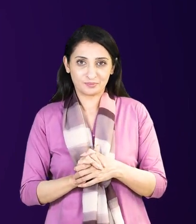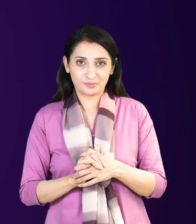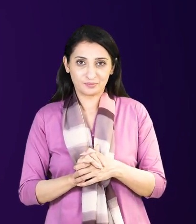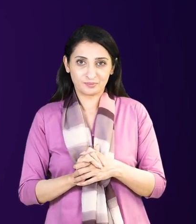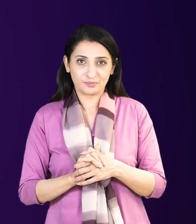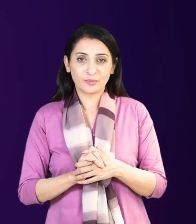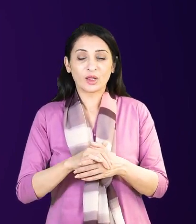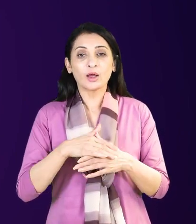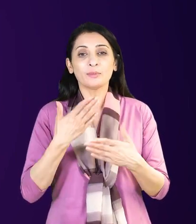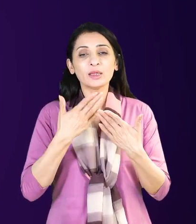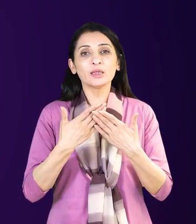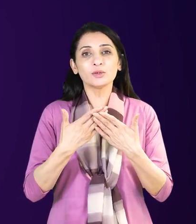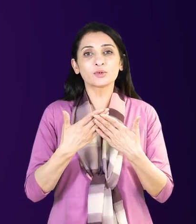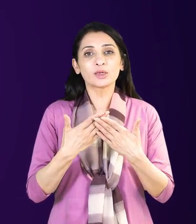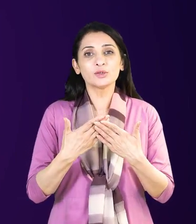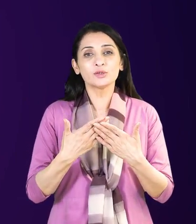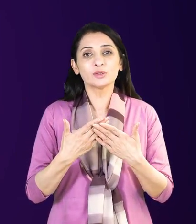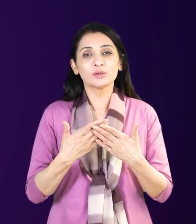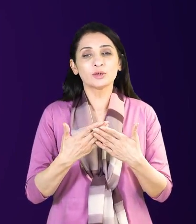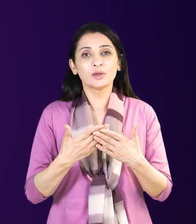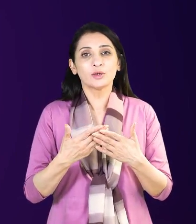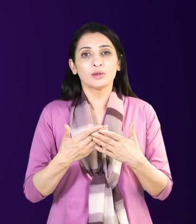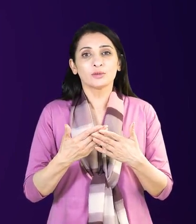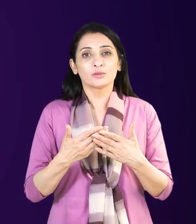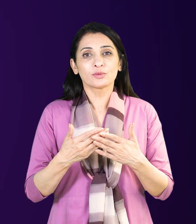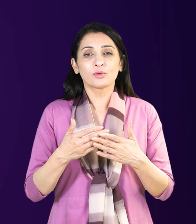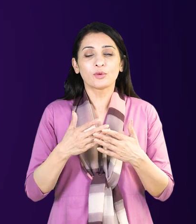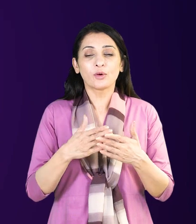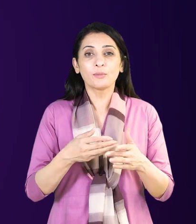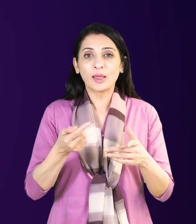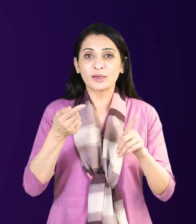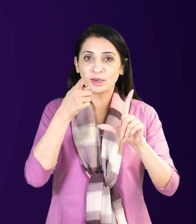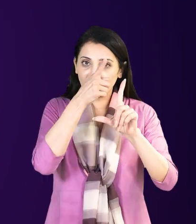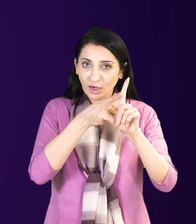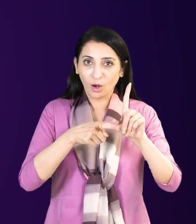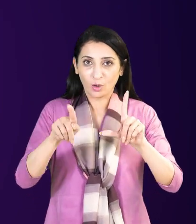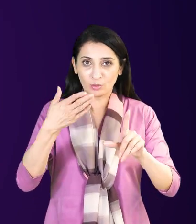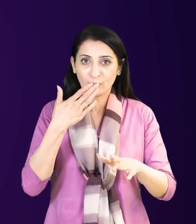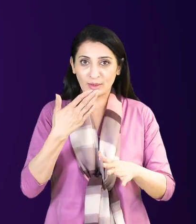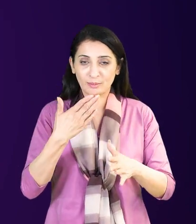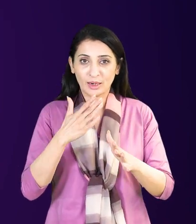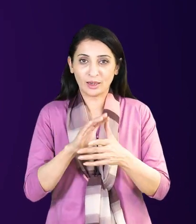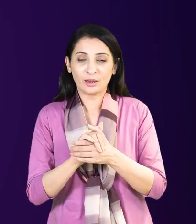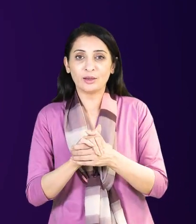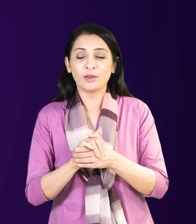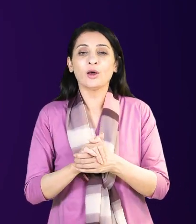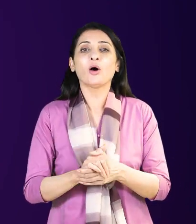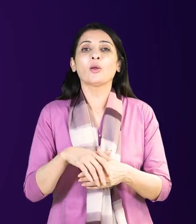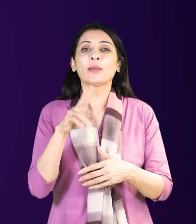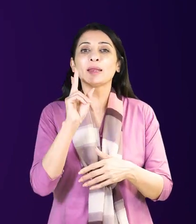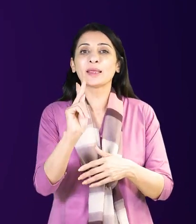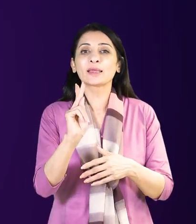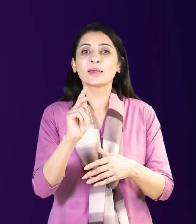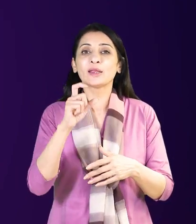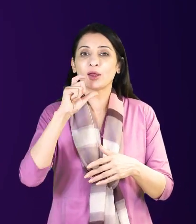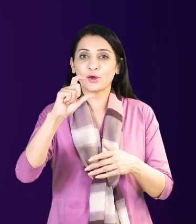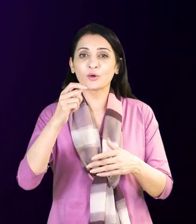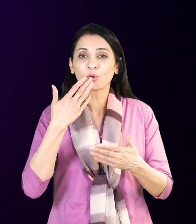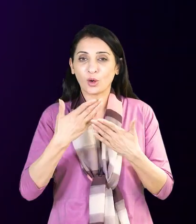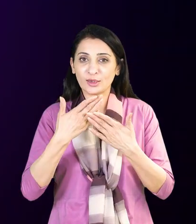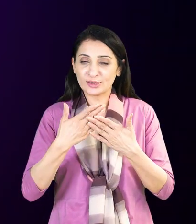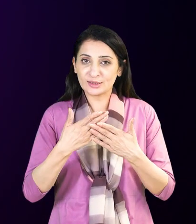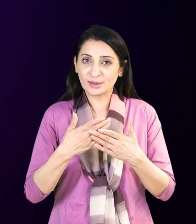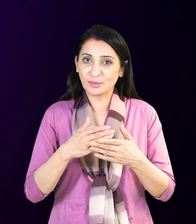टाइम। ऑल्दो जो एजुकेशन है मेरी, ऑफ कोर्स आई हैव बीन बोर्न एंड ब्रेड इन लाहौर और आई स्टार्टेड फ्रॉम